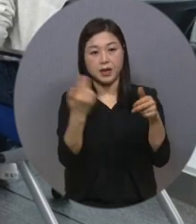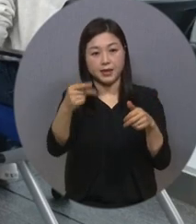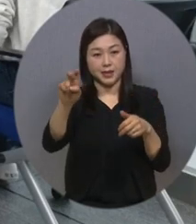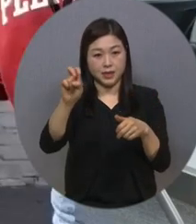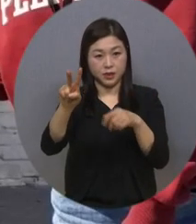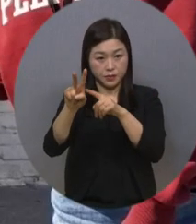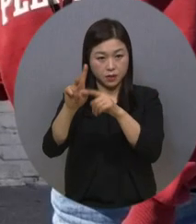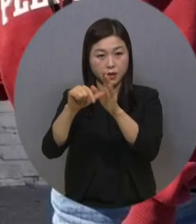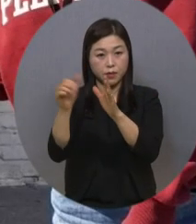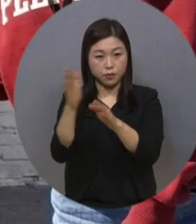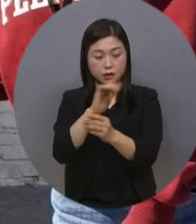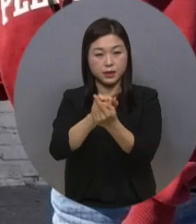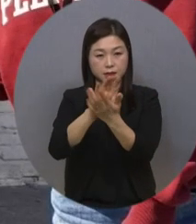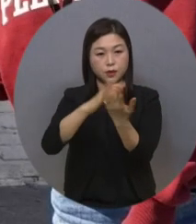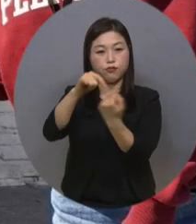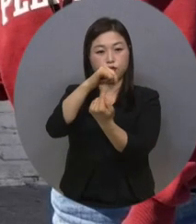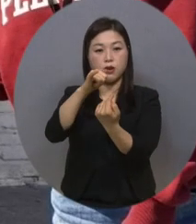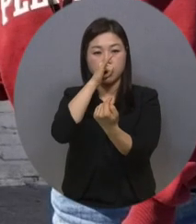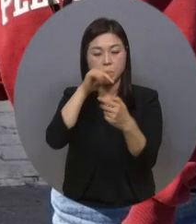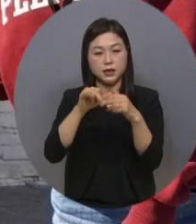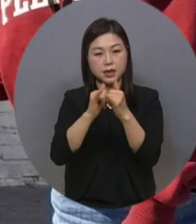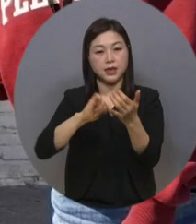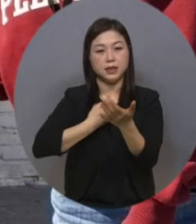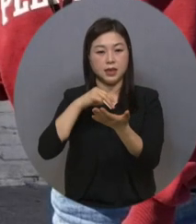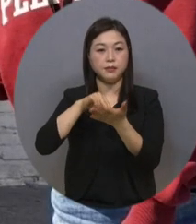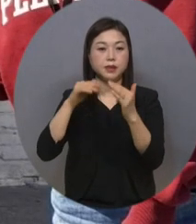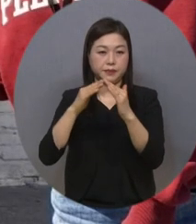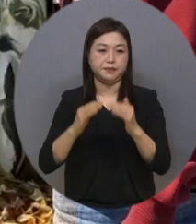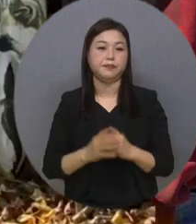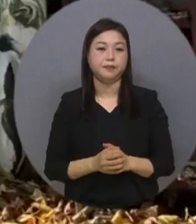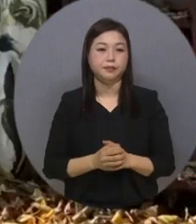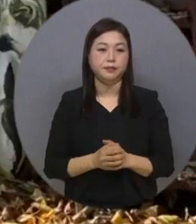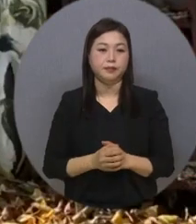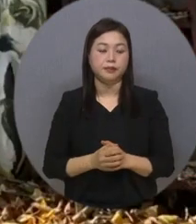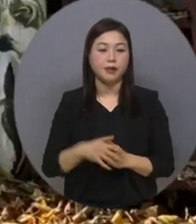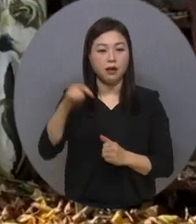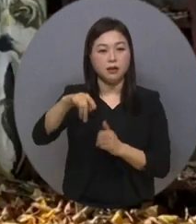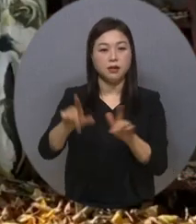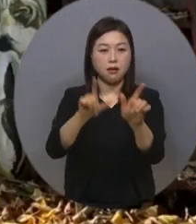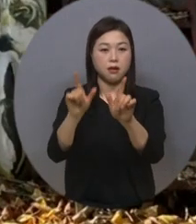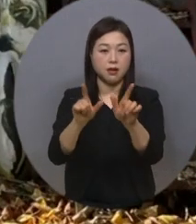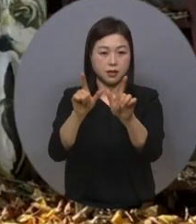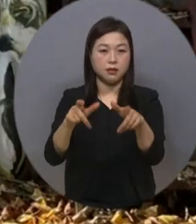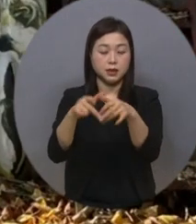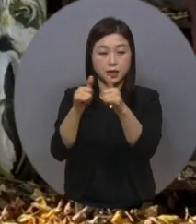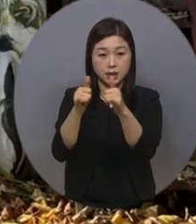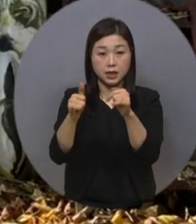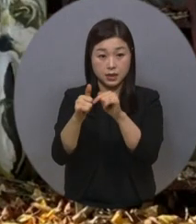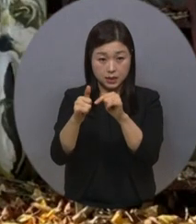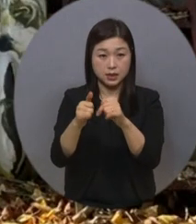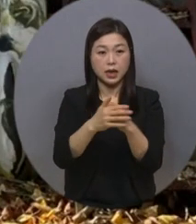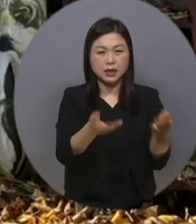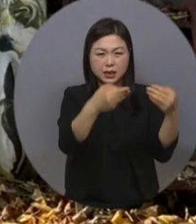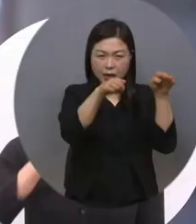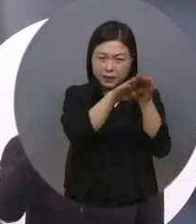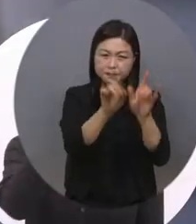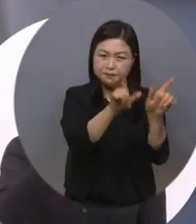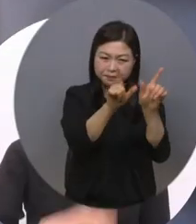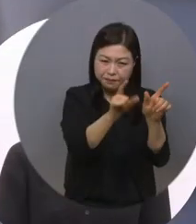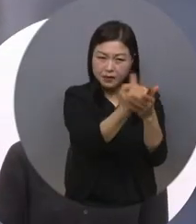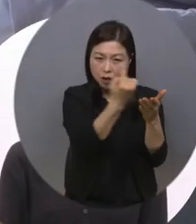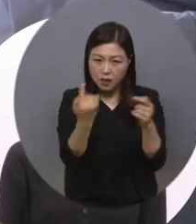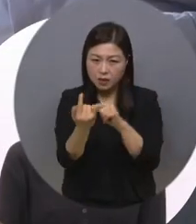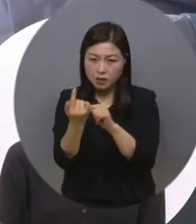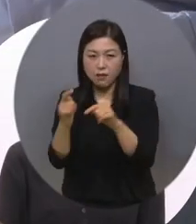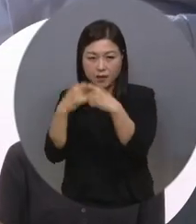2022년부터 직접 운영하는 장애인 자립주택입니다. 거주시설에서 생활하던 장애인이 자립주택에서 홀로